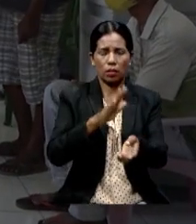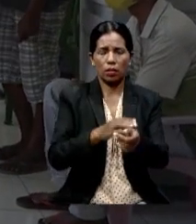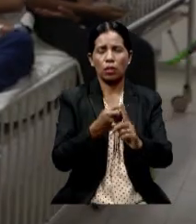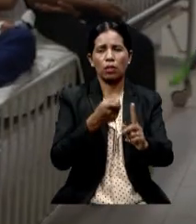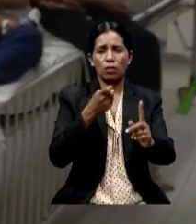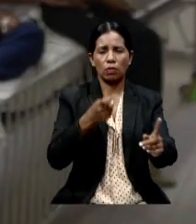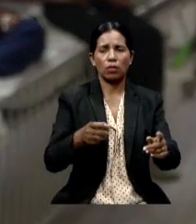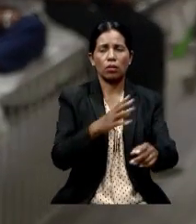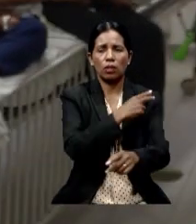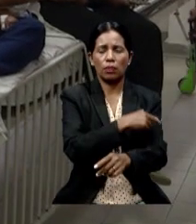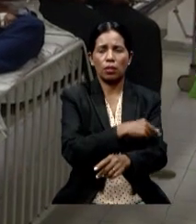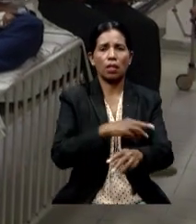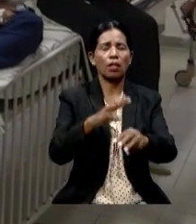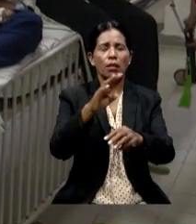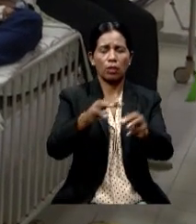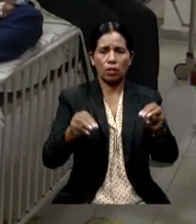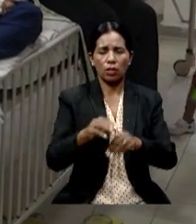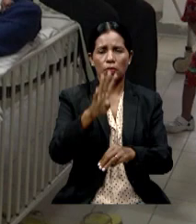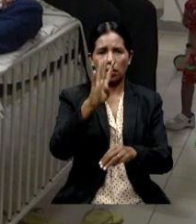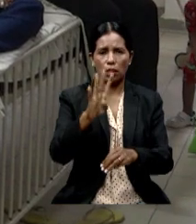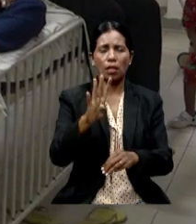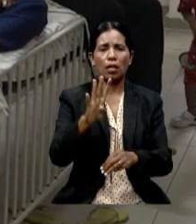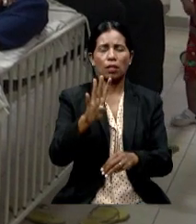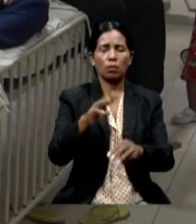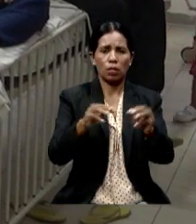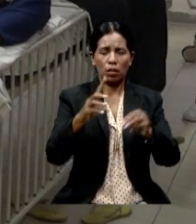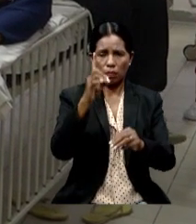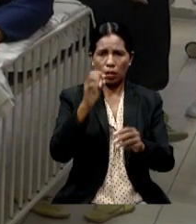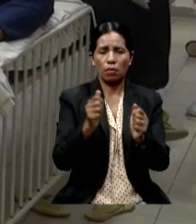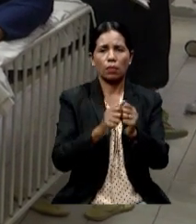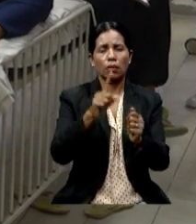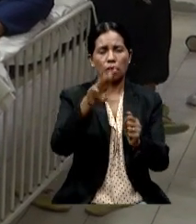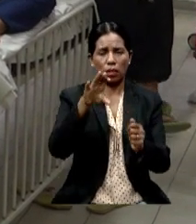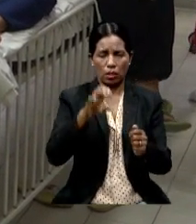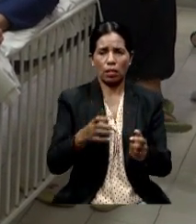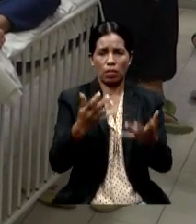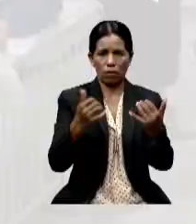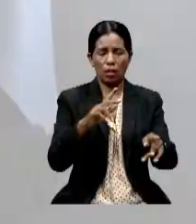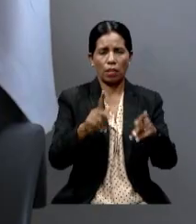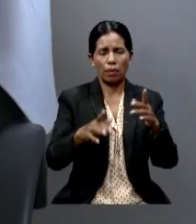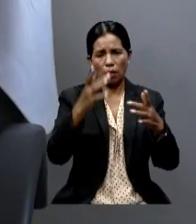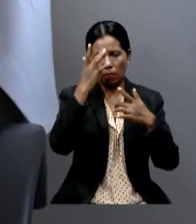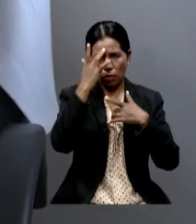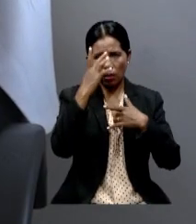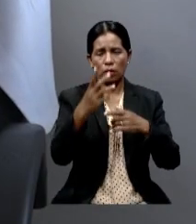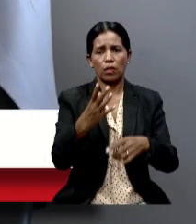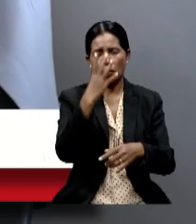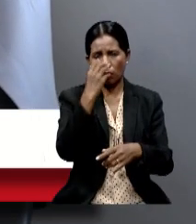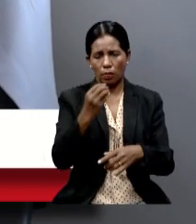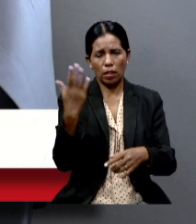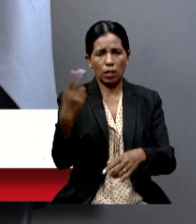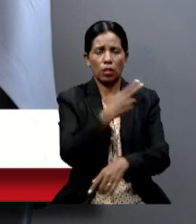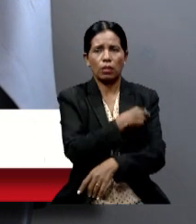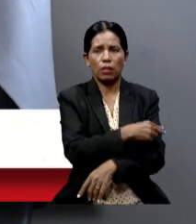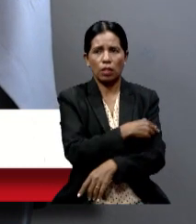Saúde Hat e a município dele ha mutuk atus idaresin. Agora darangmos paciente ane baisa ela, mas be paciente baisa